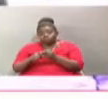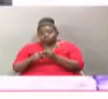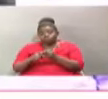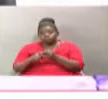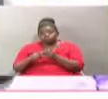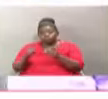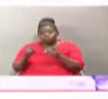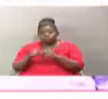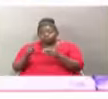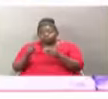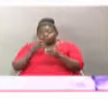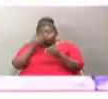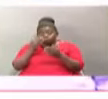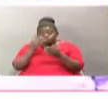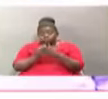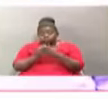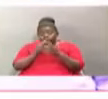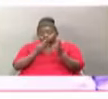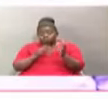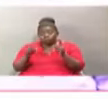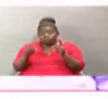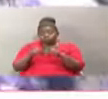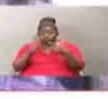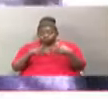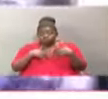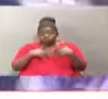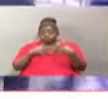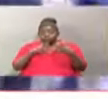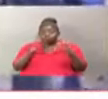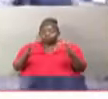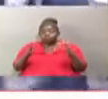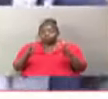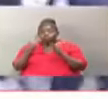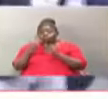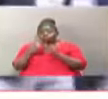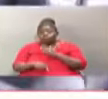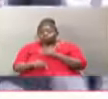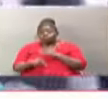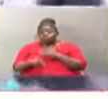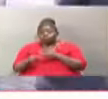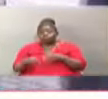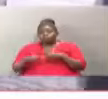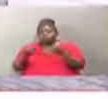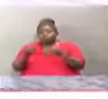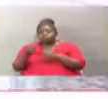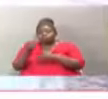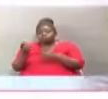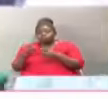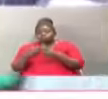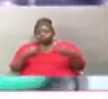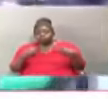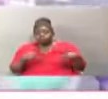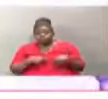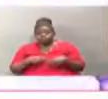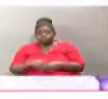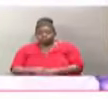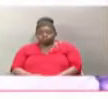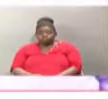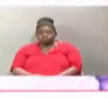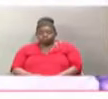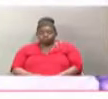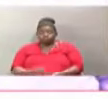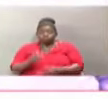twali n'obuntu bulamu n'amazima. Abategeezezza nti byabawa wadde bitono abijja ku ntobo ya mutima gwe.